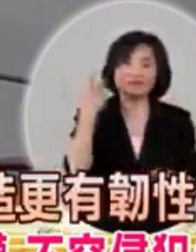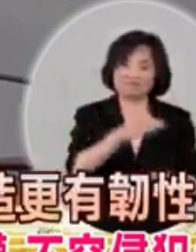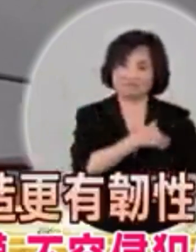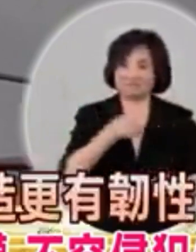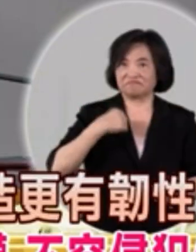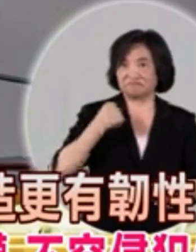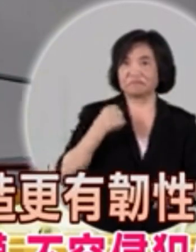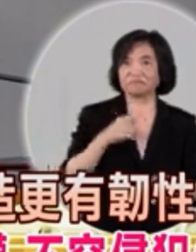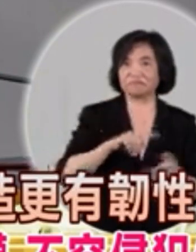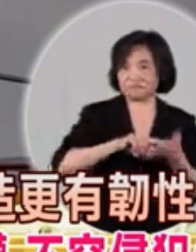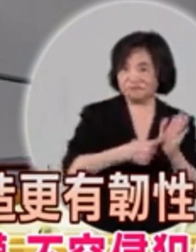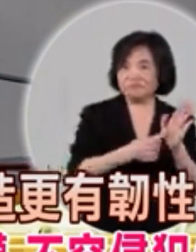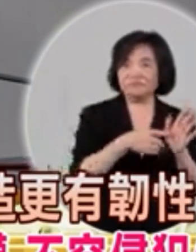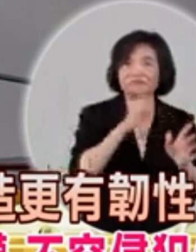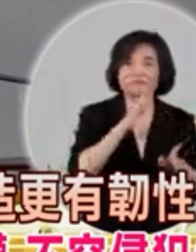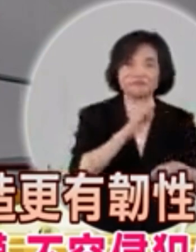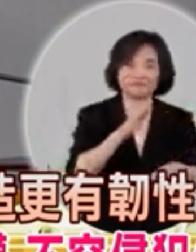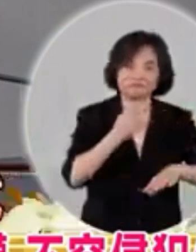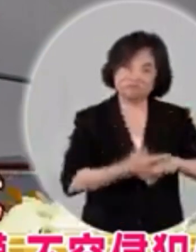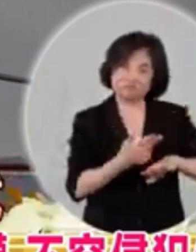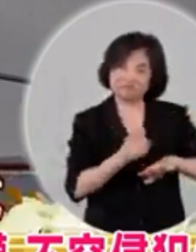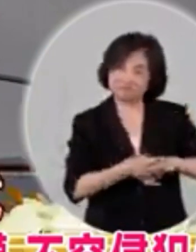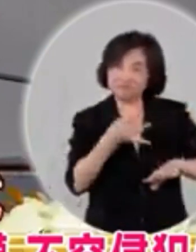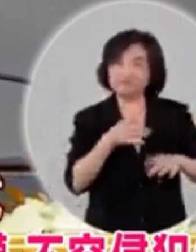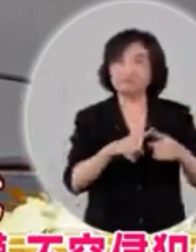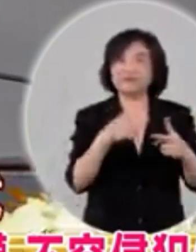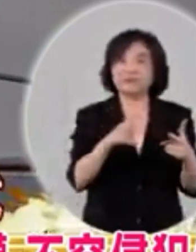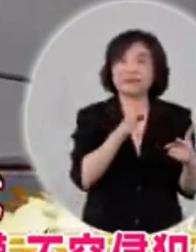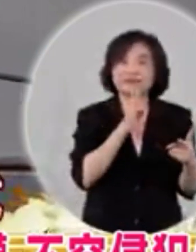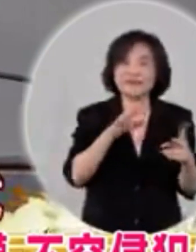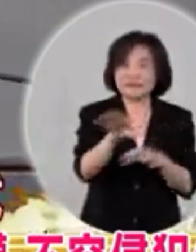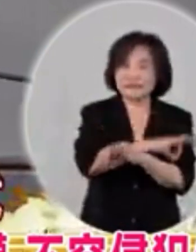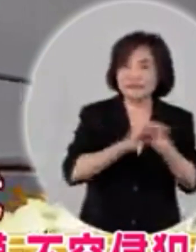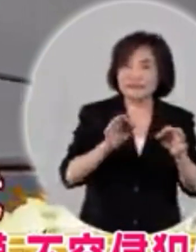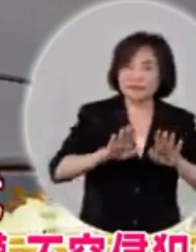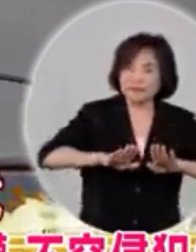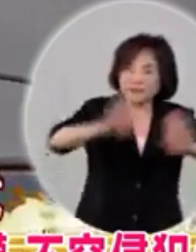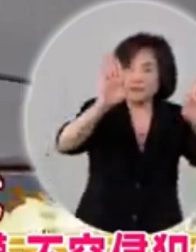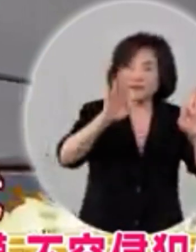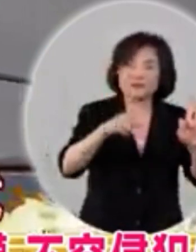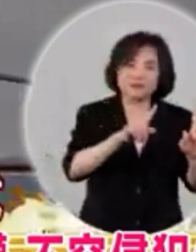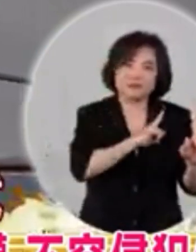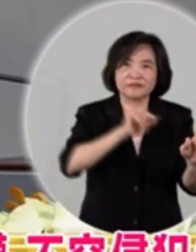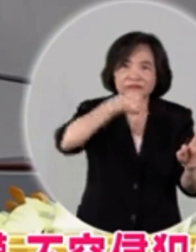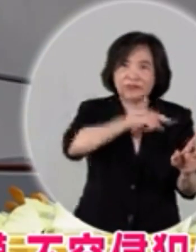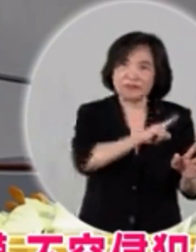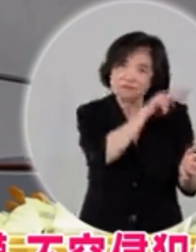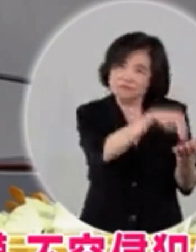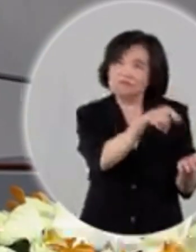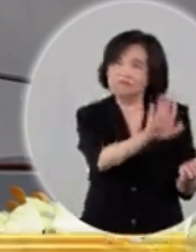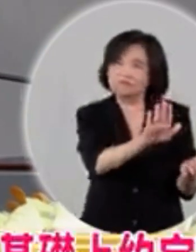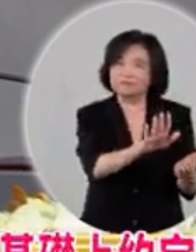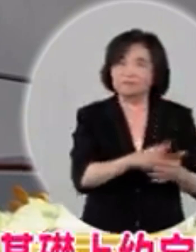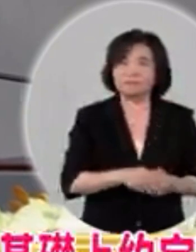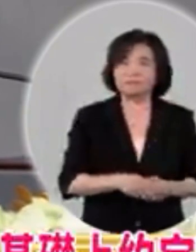性、更自主的经济发展模式。我们走出一条